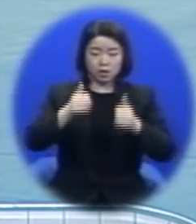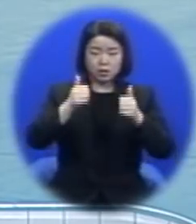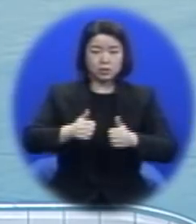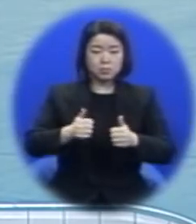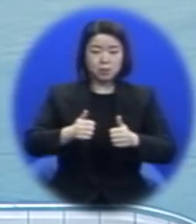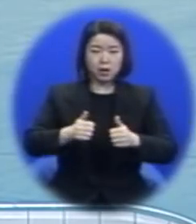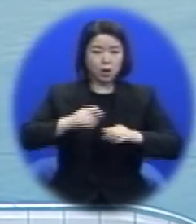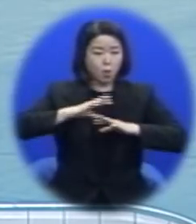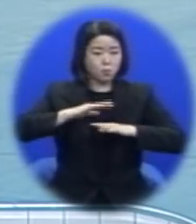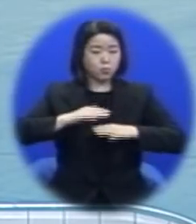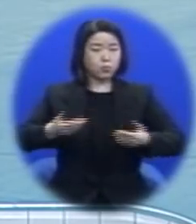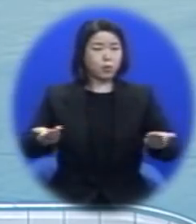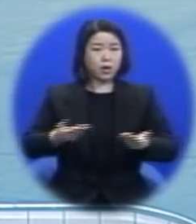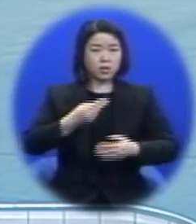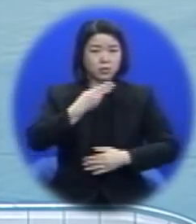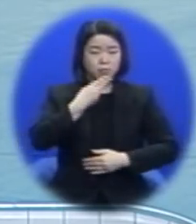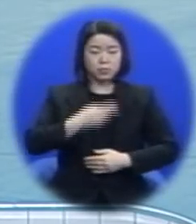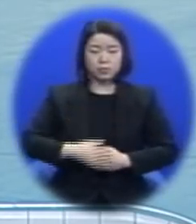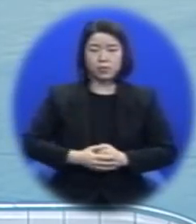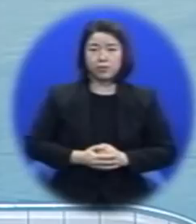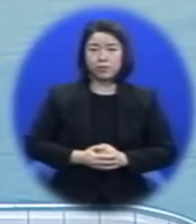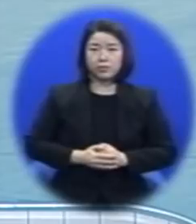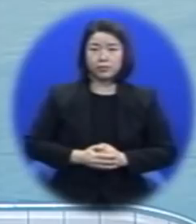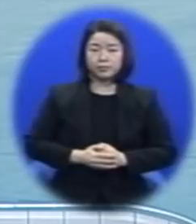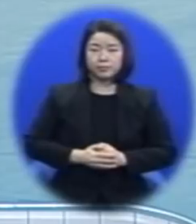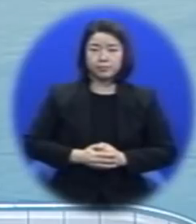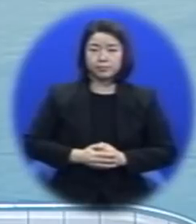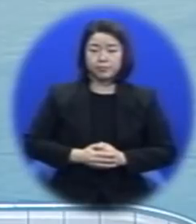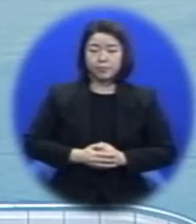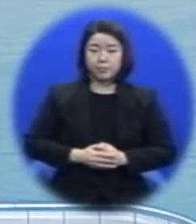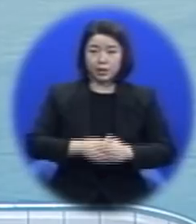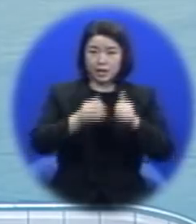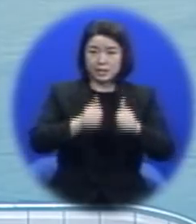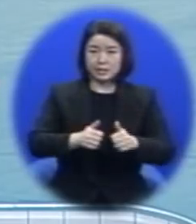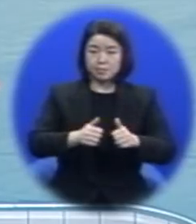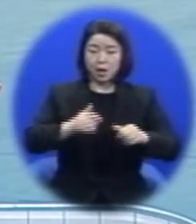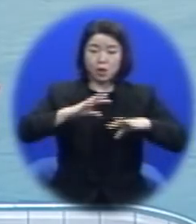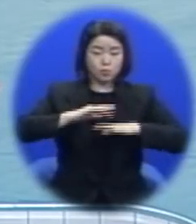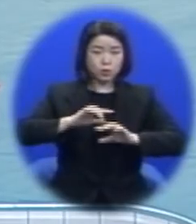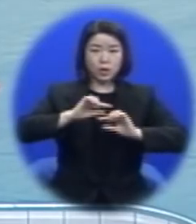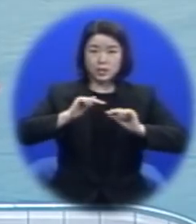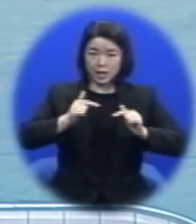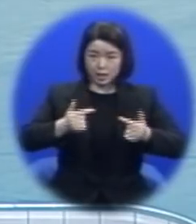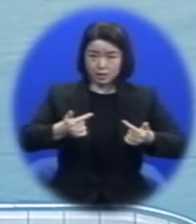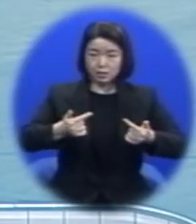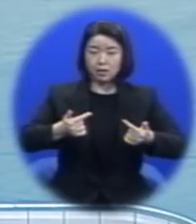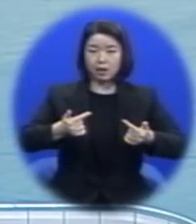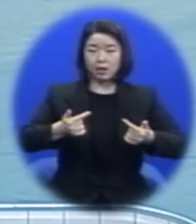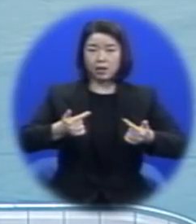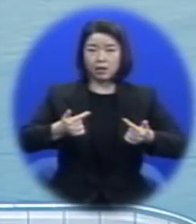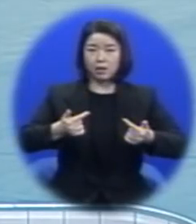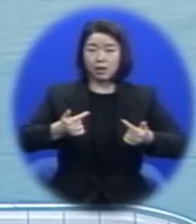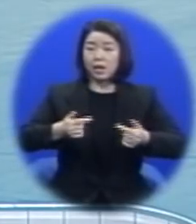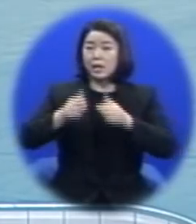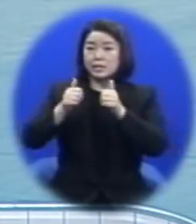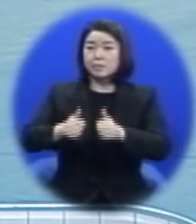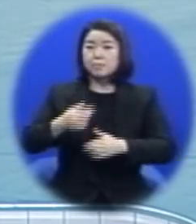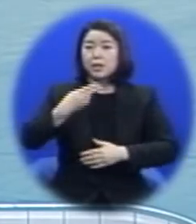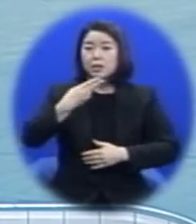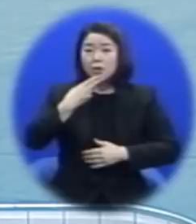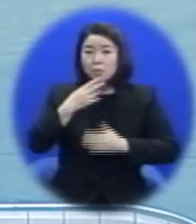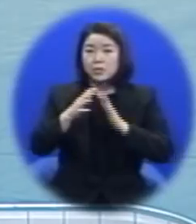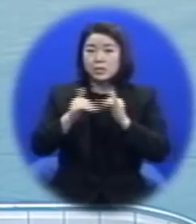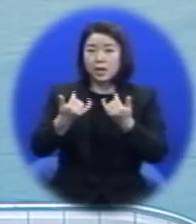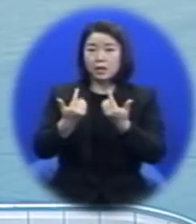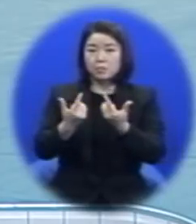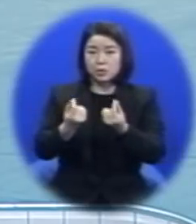거죠. 그러나 여러분 심판을 무서워하지 않는다고 해서 심판이 없는 사람처럼